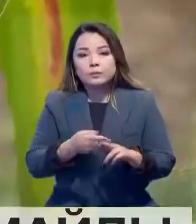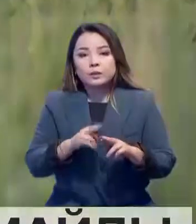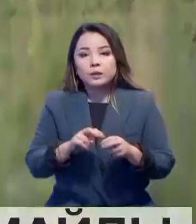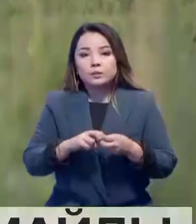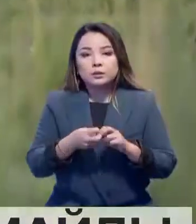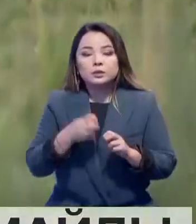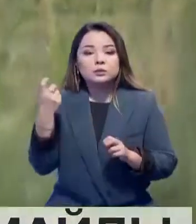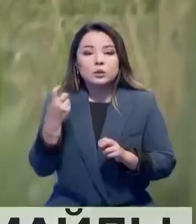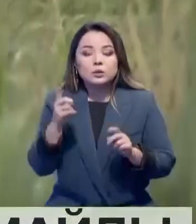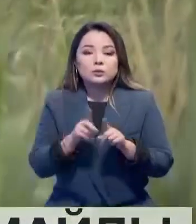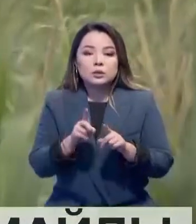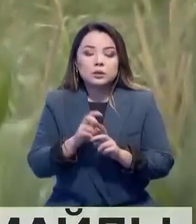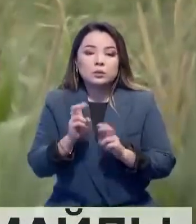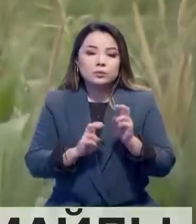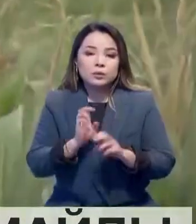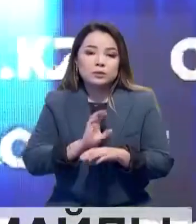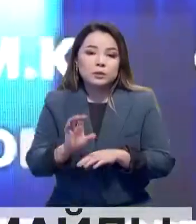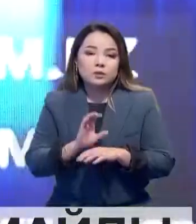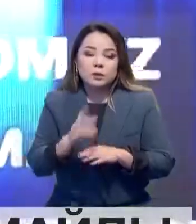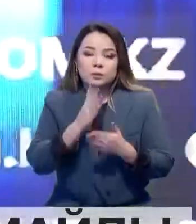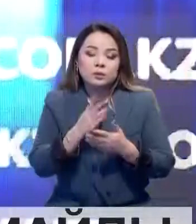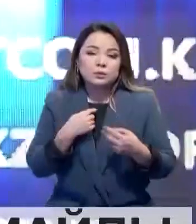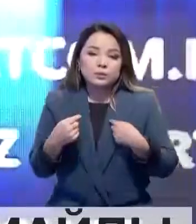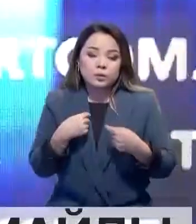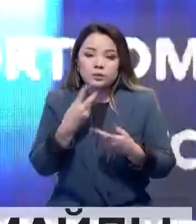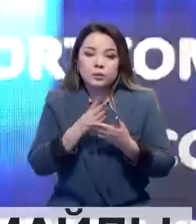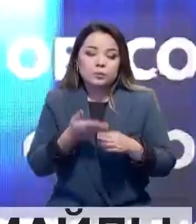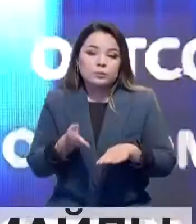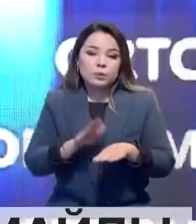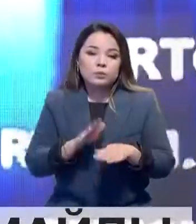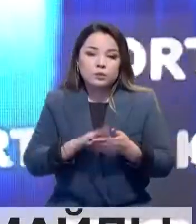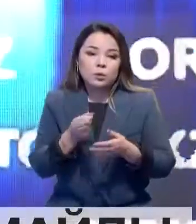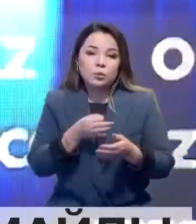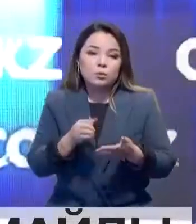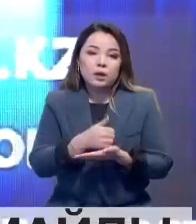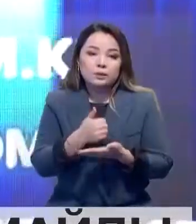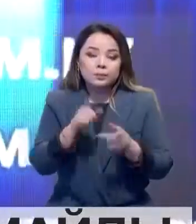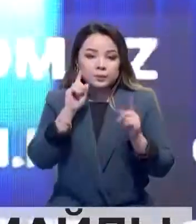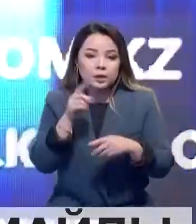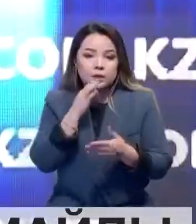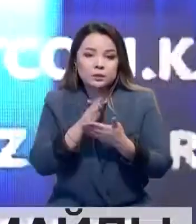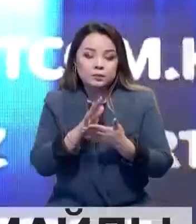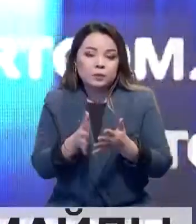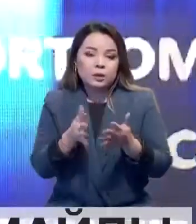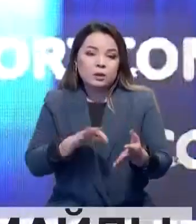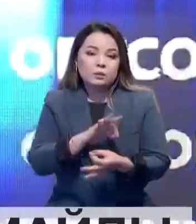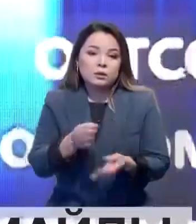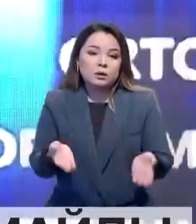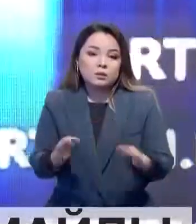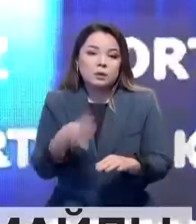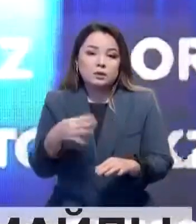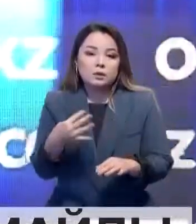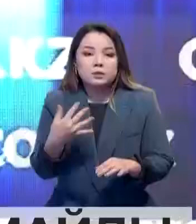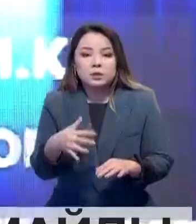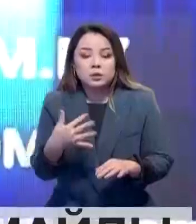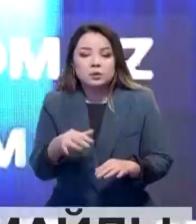титықтаған шаруалар өнім сатуда біраз әуреленді. Жүгереккен жұрттың жанайғайынан облыс әкімі хабардар. Қазіргі бас артық қалып отырғанда 40-50